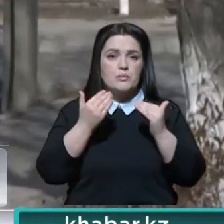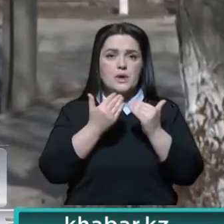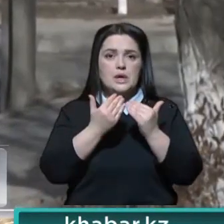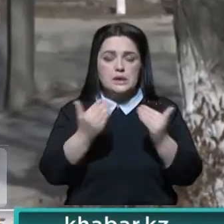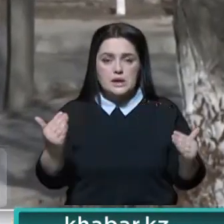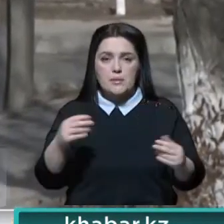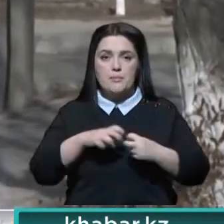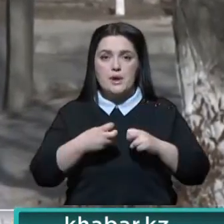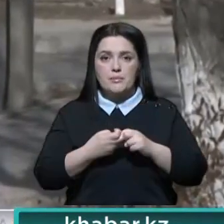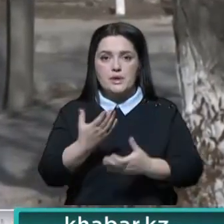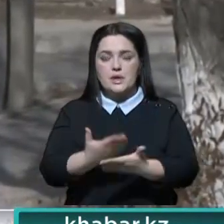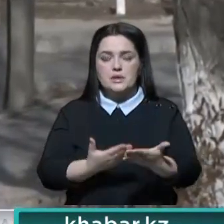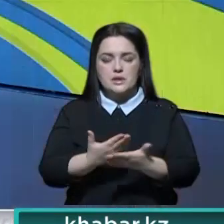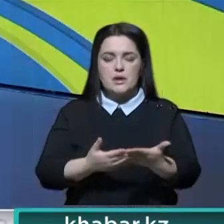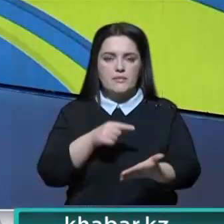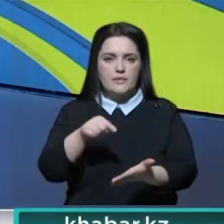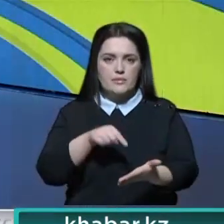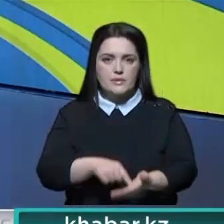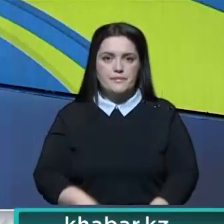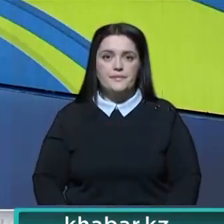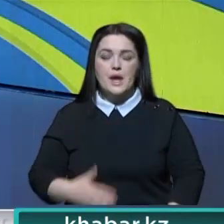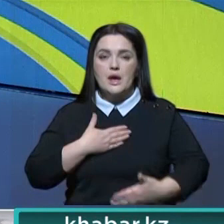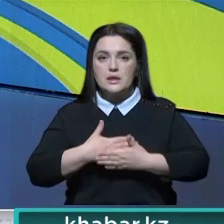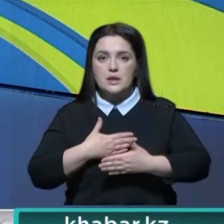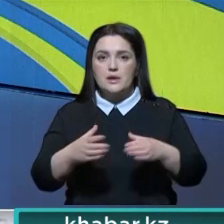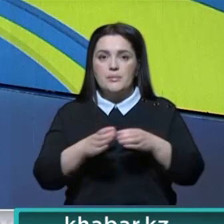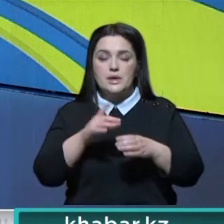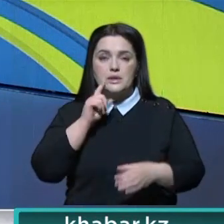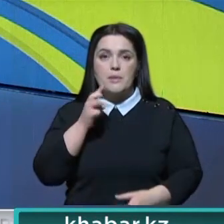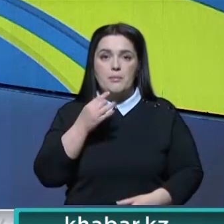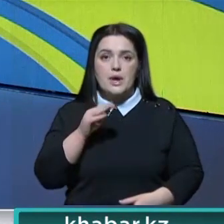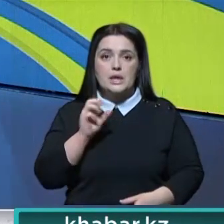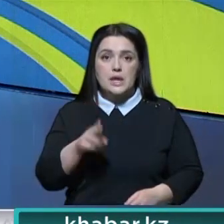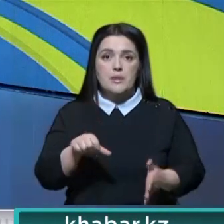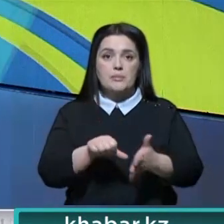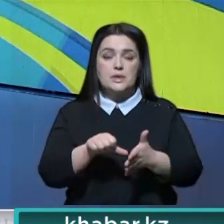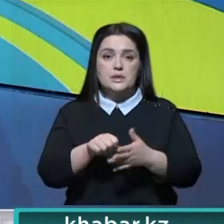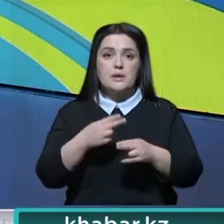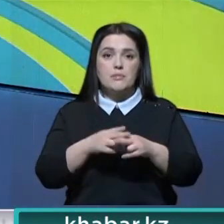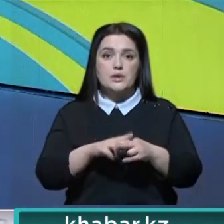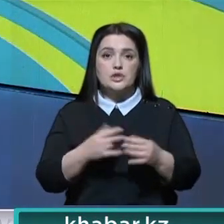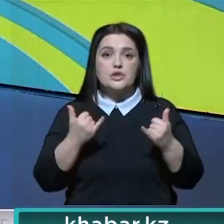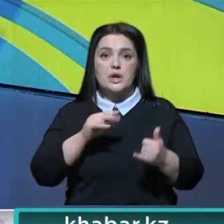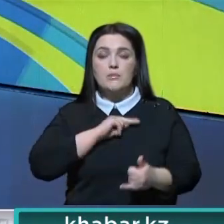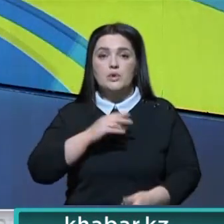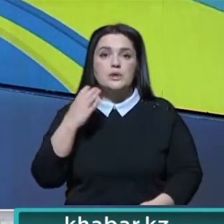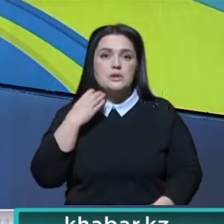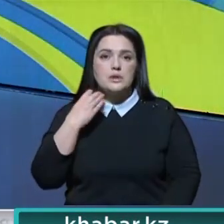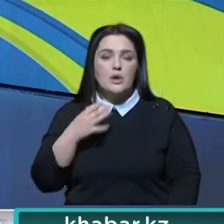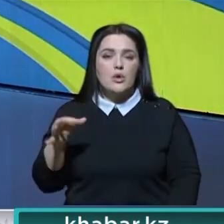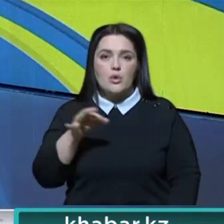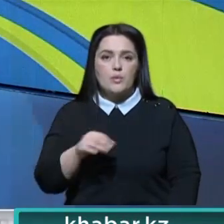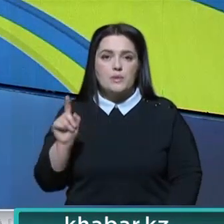проблемы и разъясняем их вопросы. Активисты партии «Зеленых» Байтак и представители регионального штаба партии сейчас работают